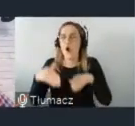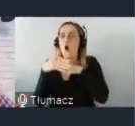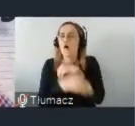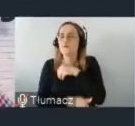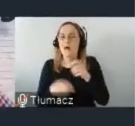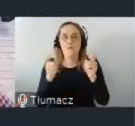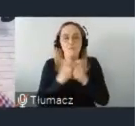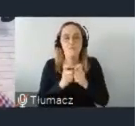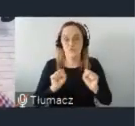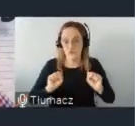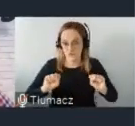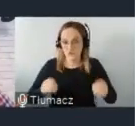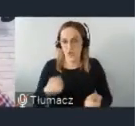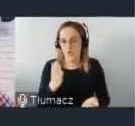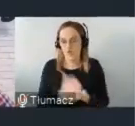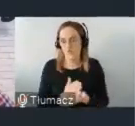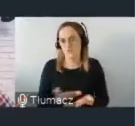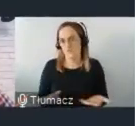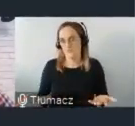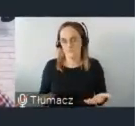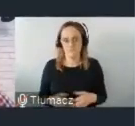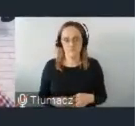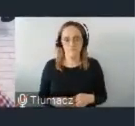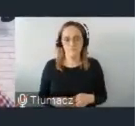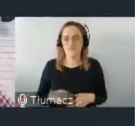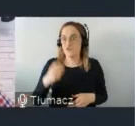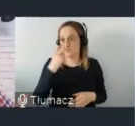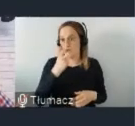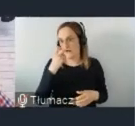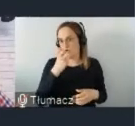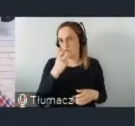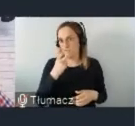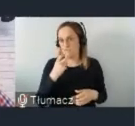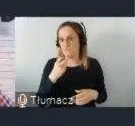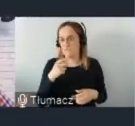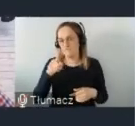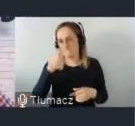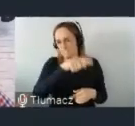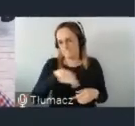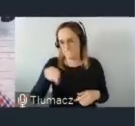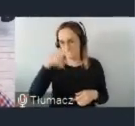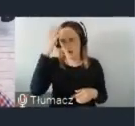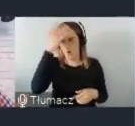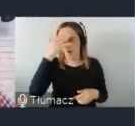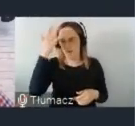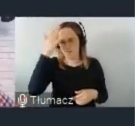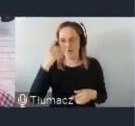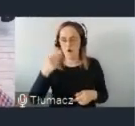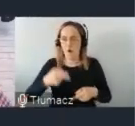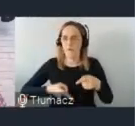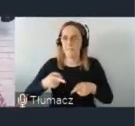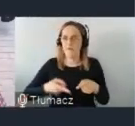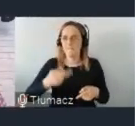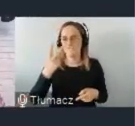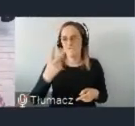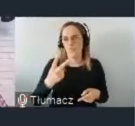punkt dzieje się już na świecie, ale jest raczej ciekawostką. Wyobraźcie sobie operację